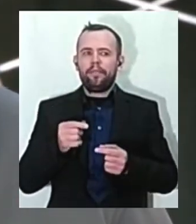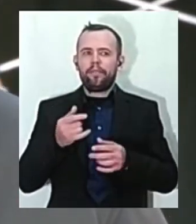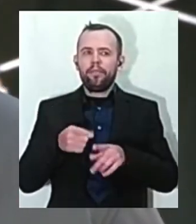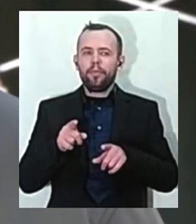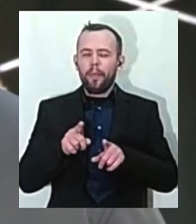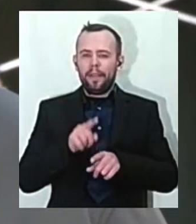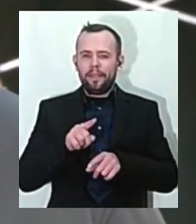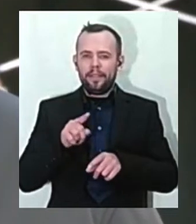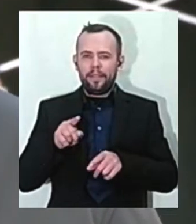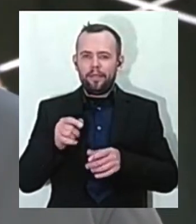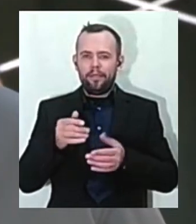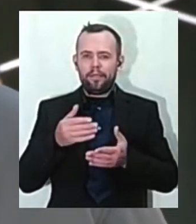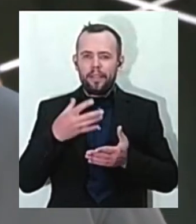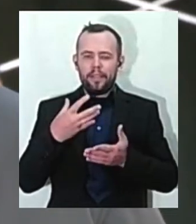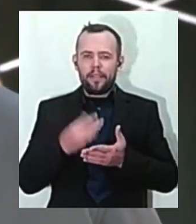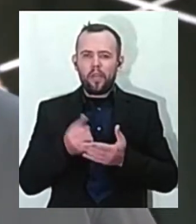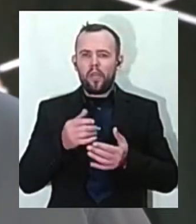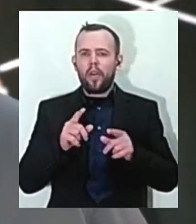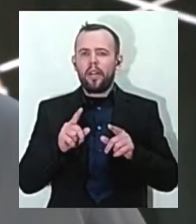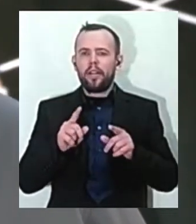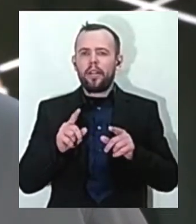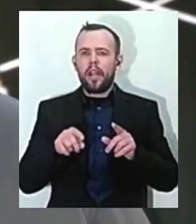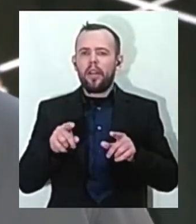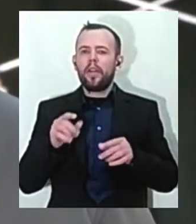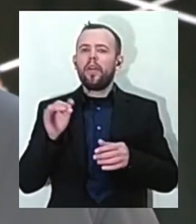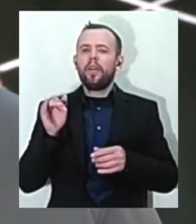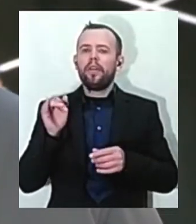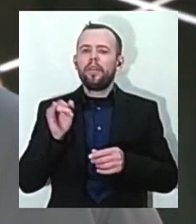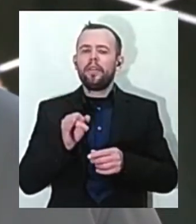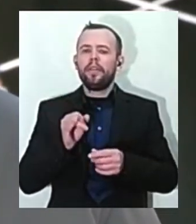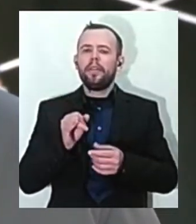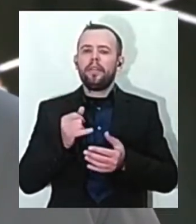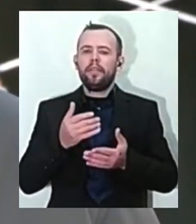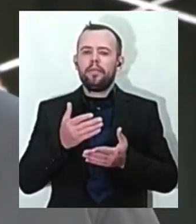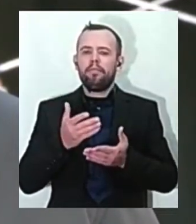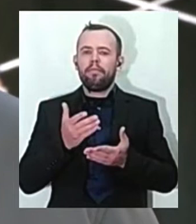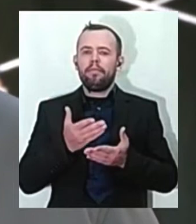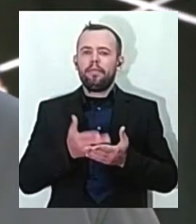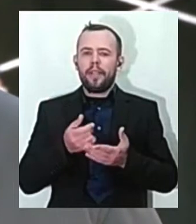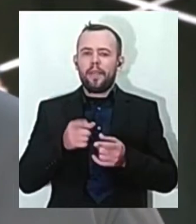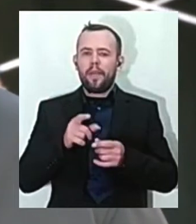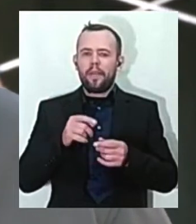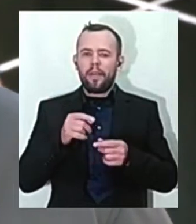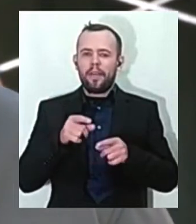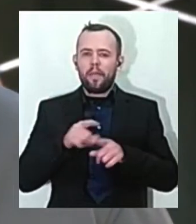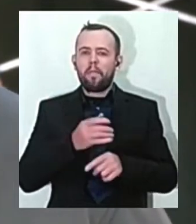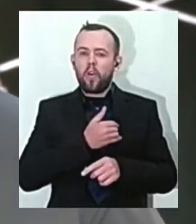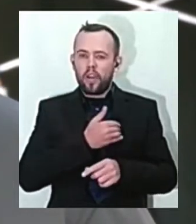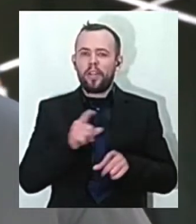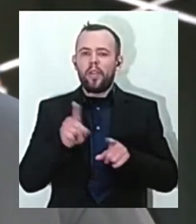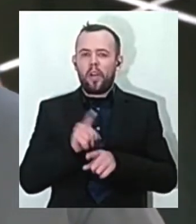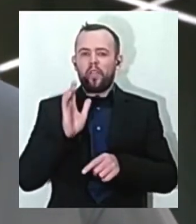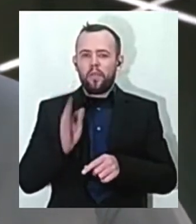температури мінус 10 та нижче. І на той срок, поки похолодання, також і будуть ці